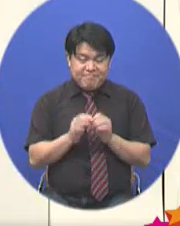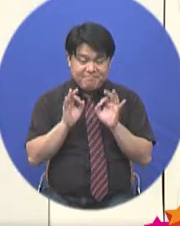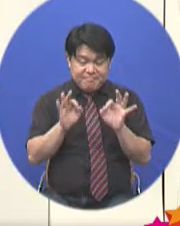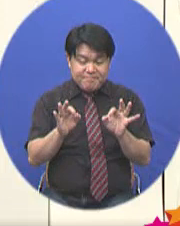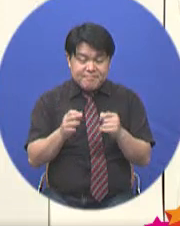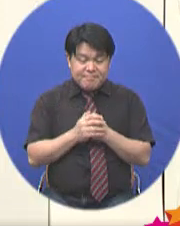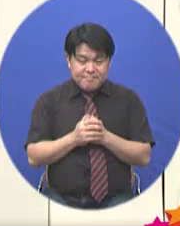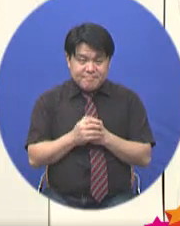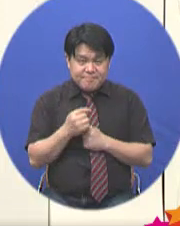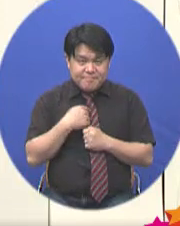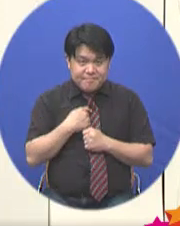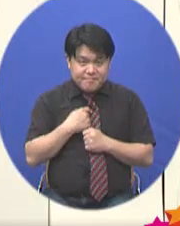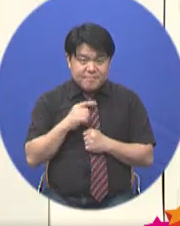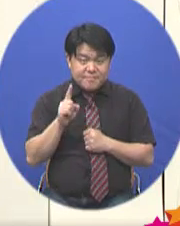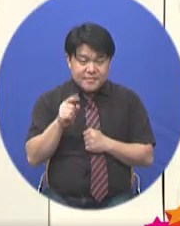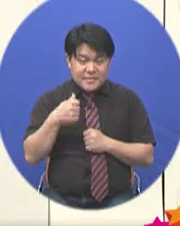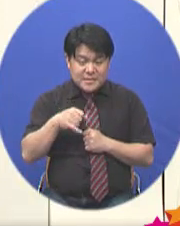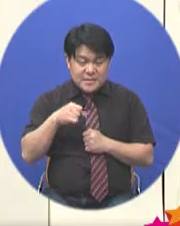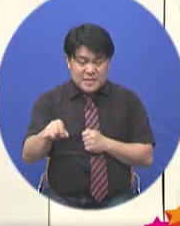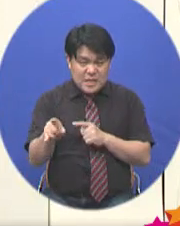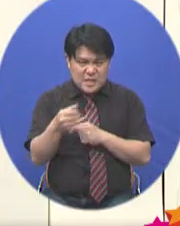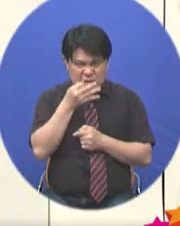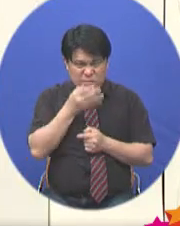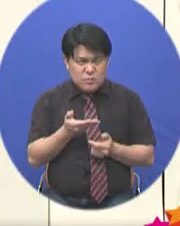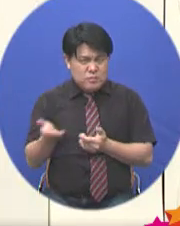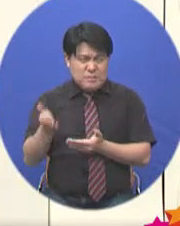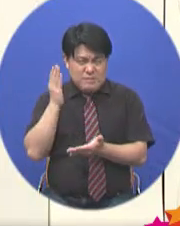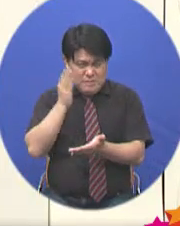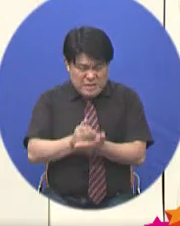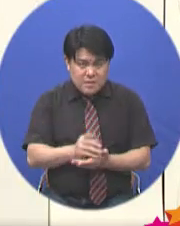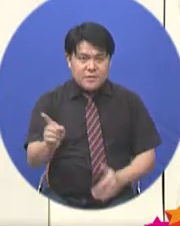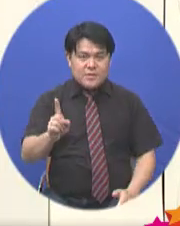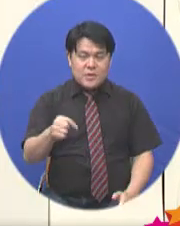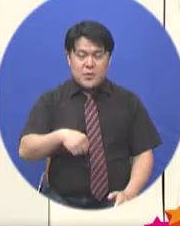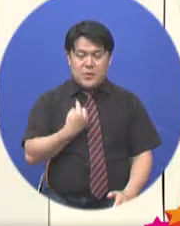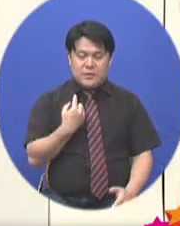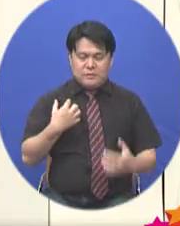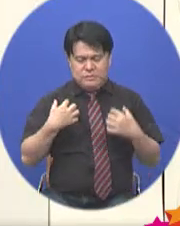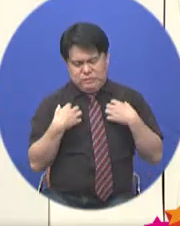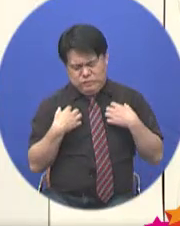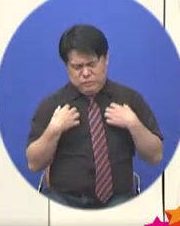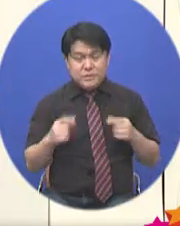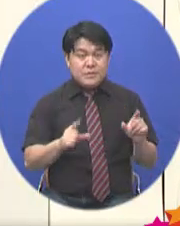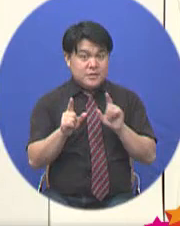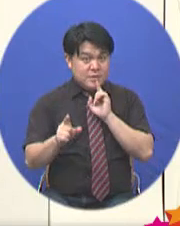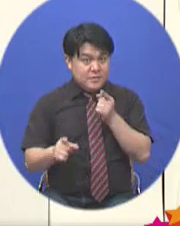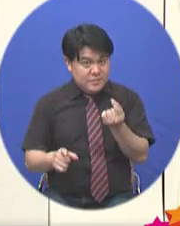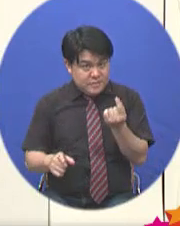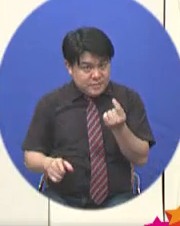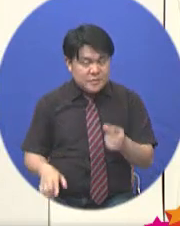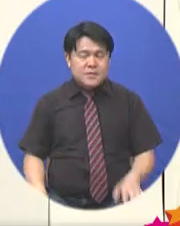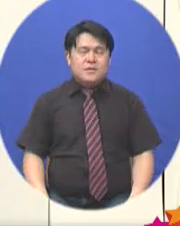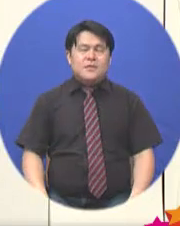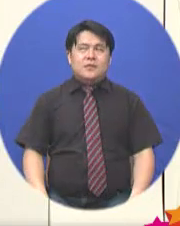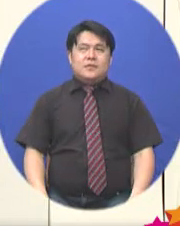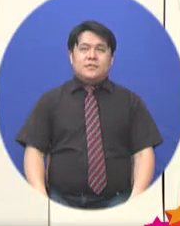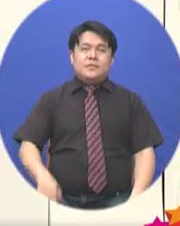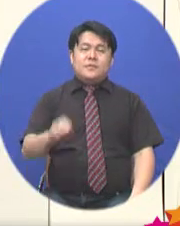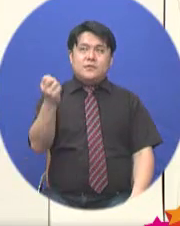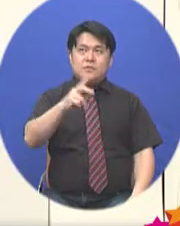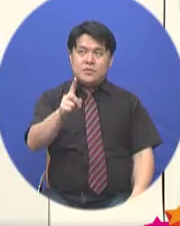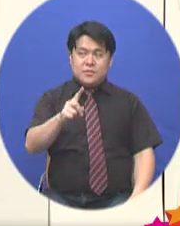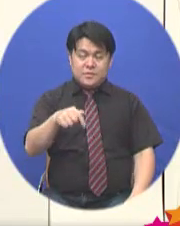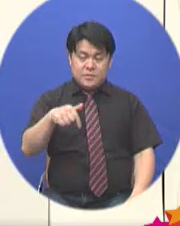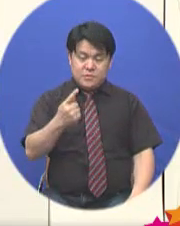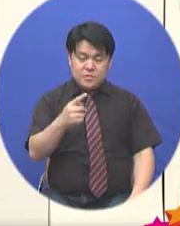내가 자식들에게 그럼. 힘들게 하지 않기 위해서 혼자 짐을 다 지으시려고 했고 그리고